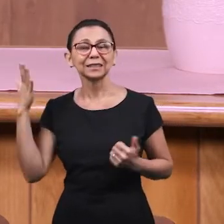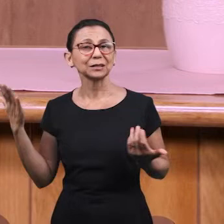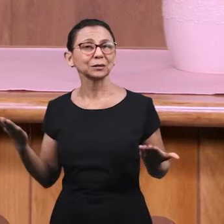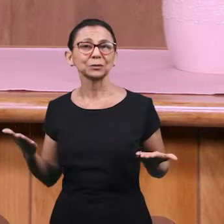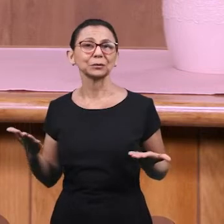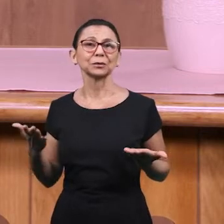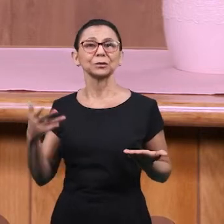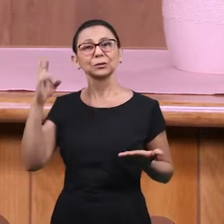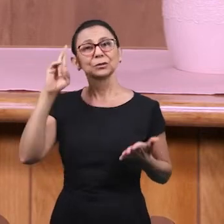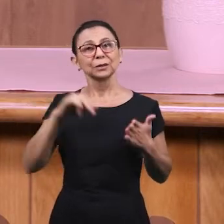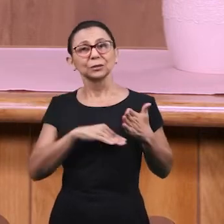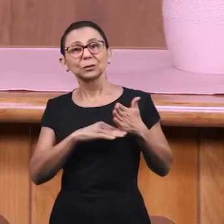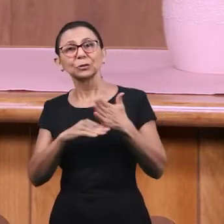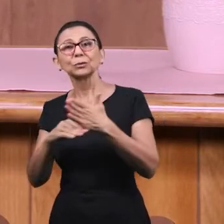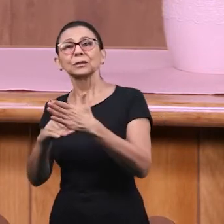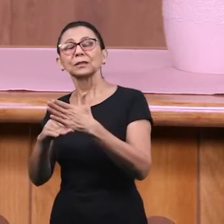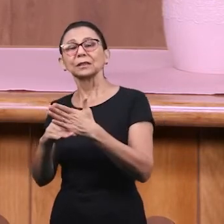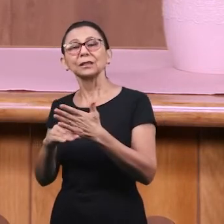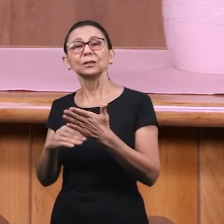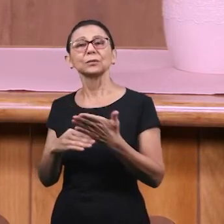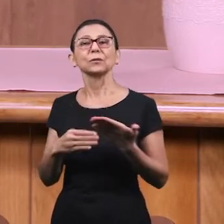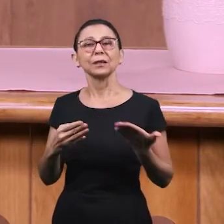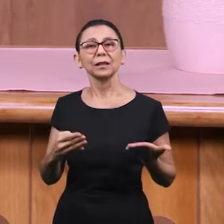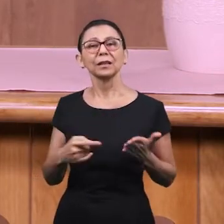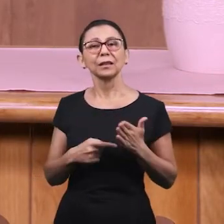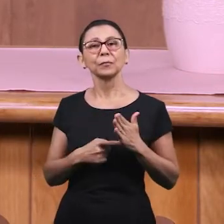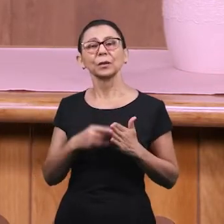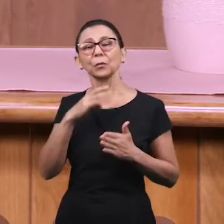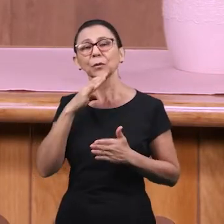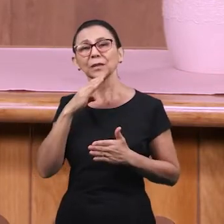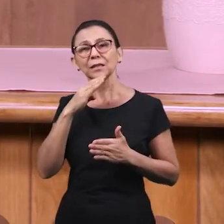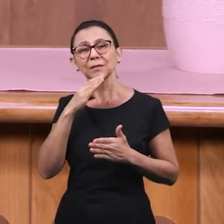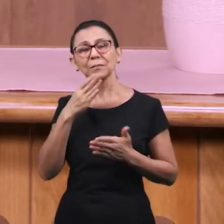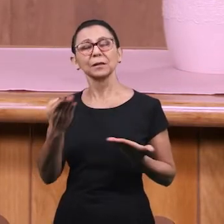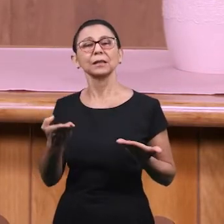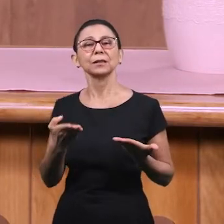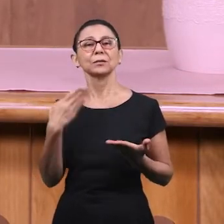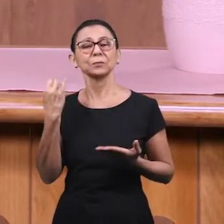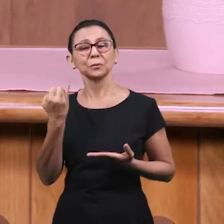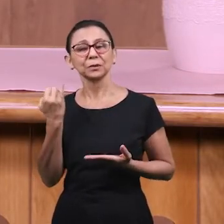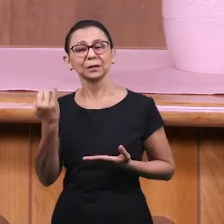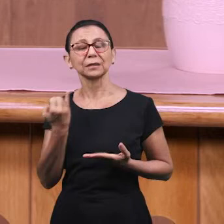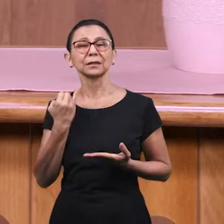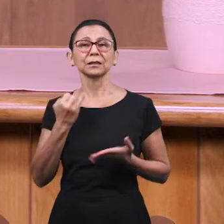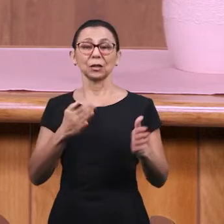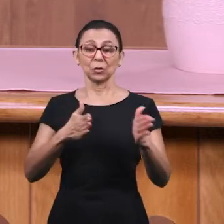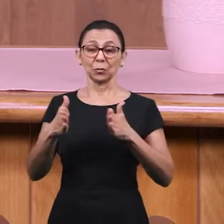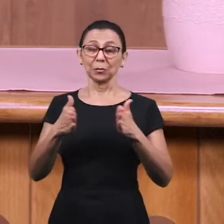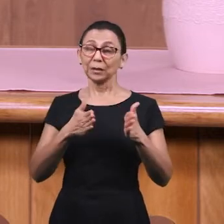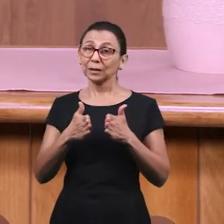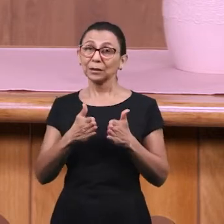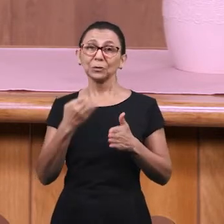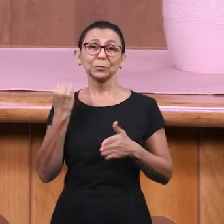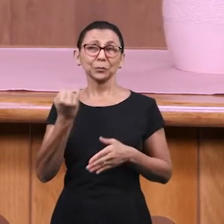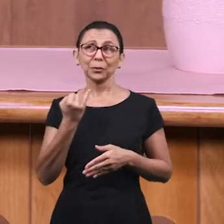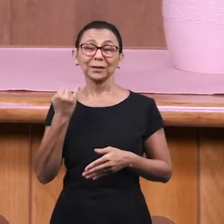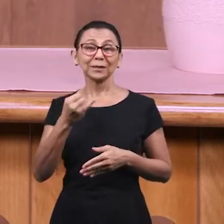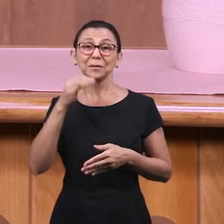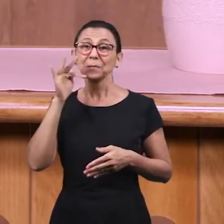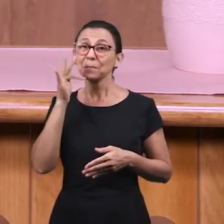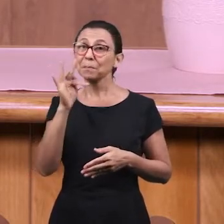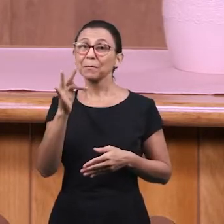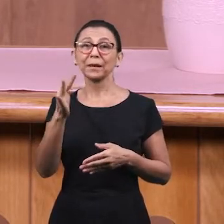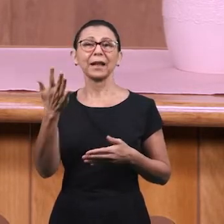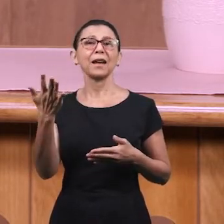до сегодня. Почему? Потому что мы живем очень важным моментом, моментом